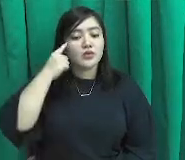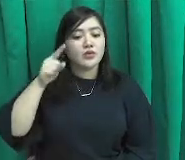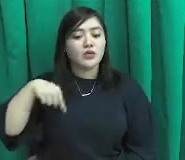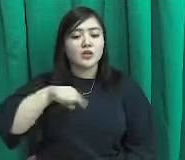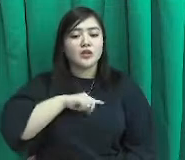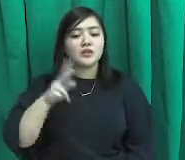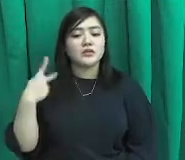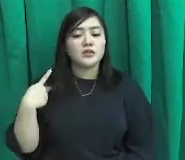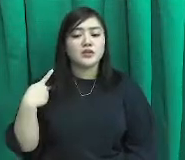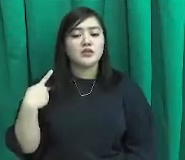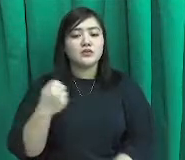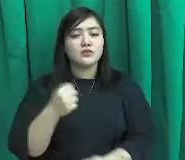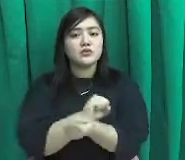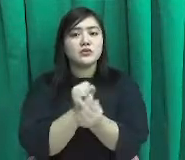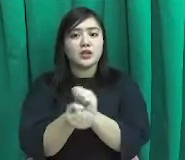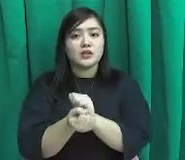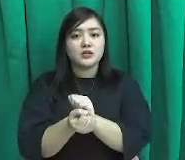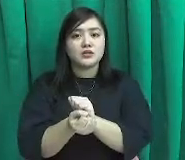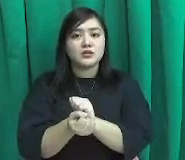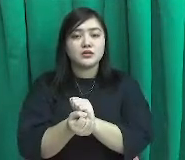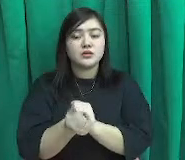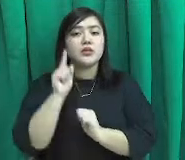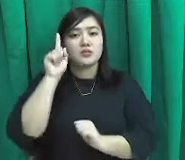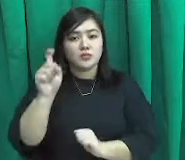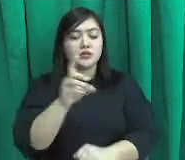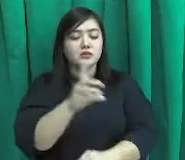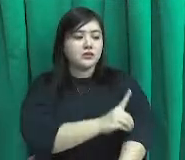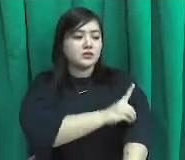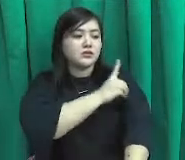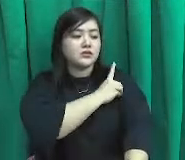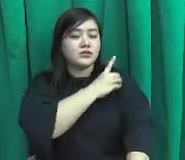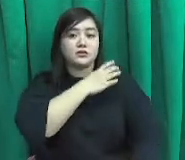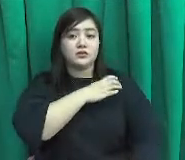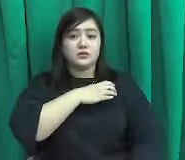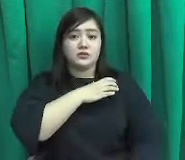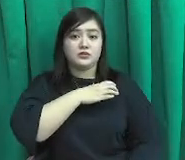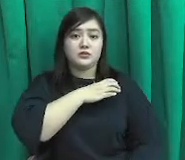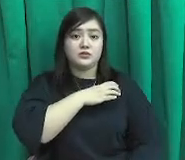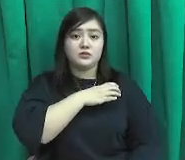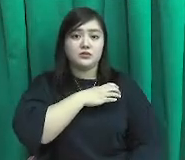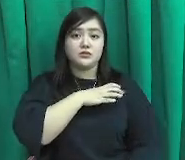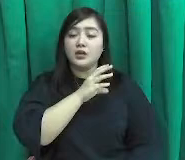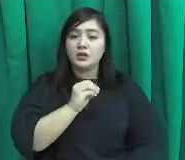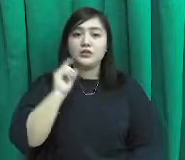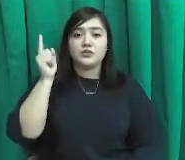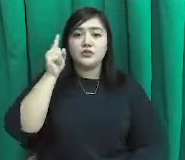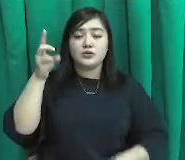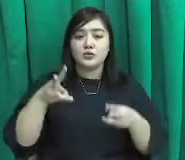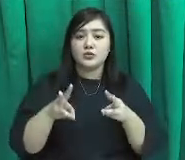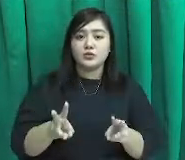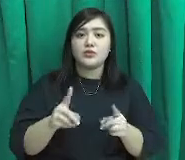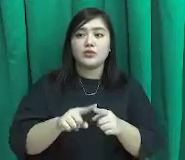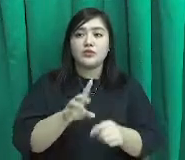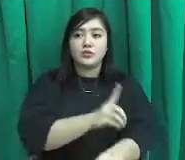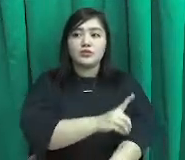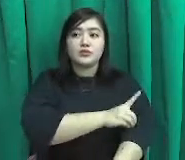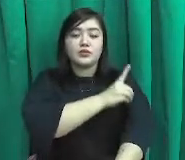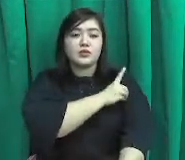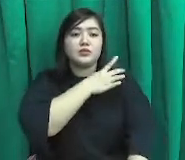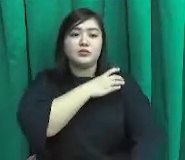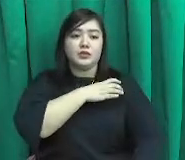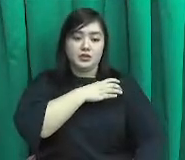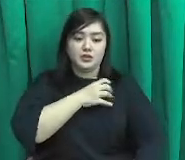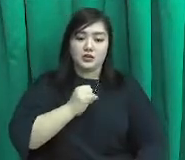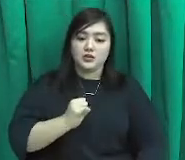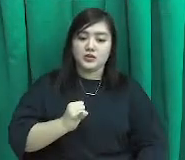And there is no other way for us na ma-develop yung character except na babalik tayo, maiidulog natin sa Panginoong Diyos at i-apply natin yung salita